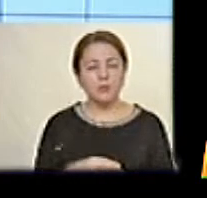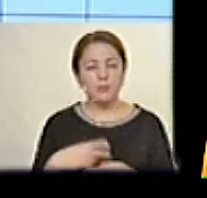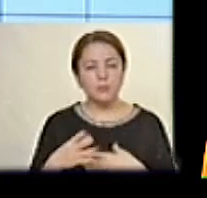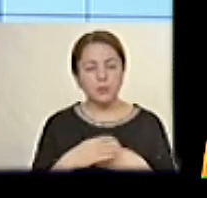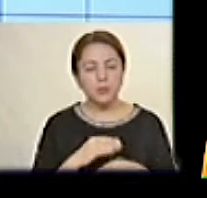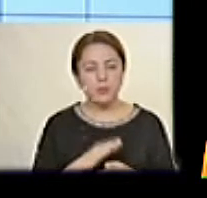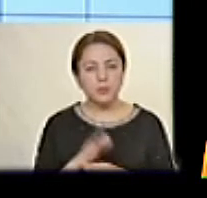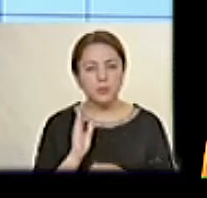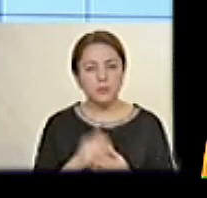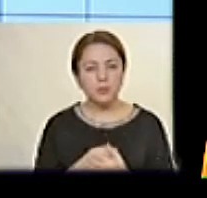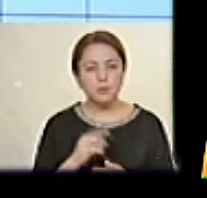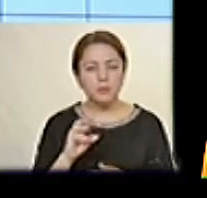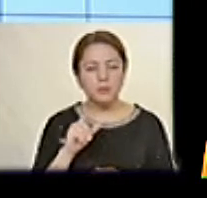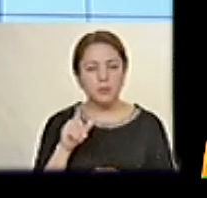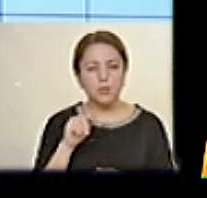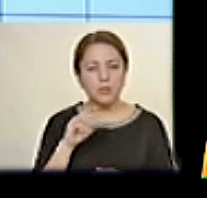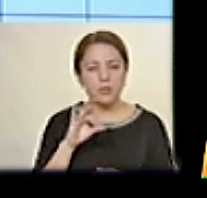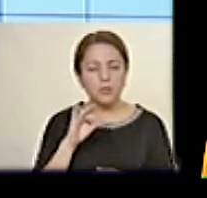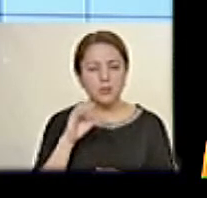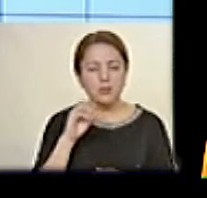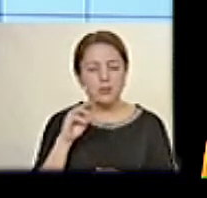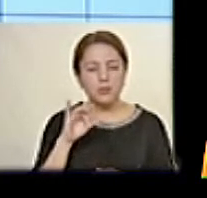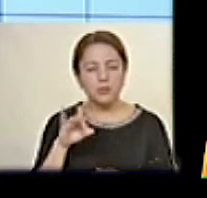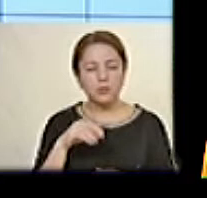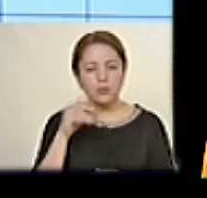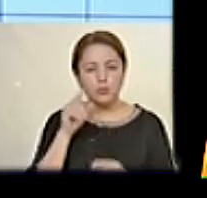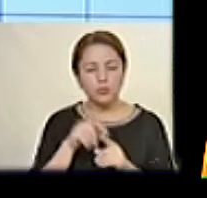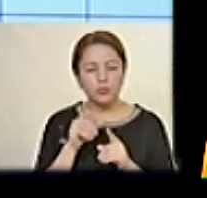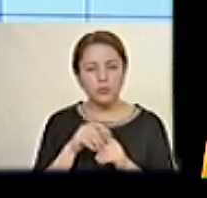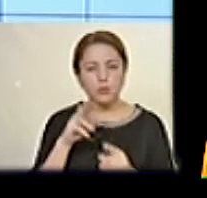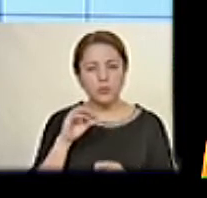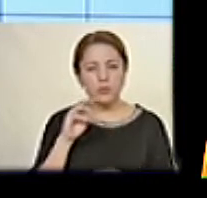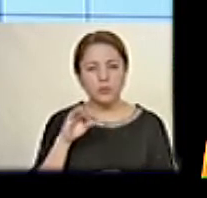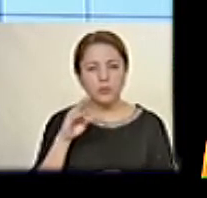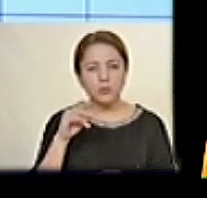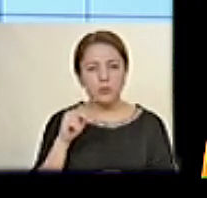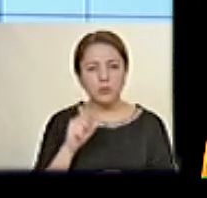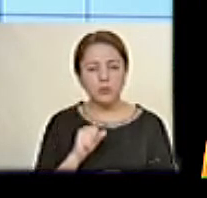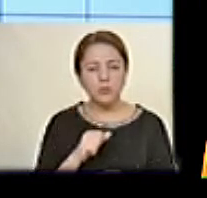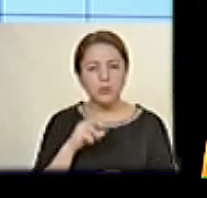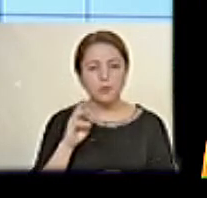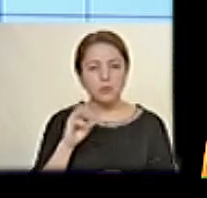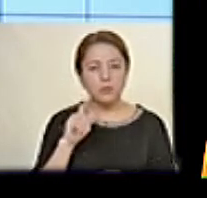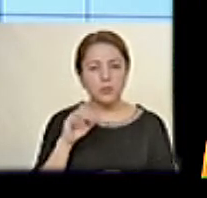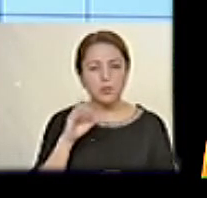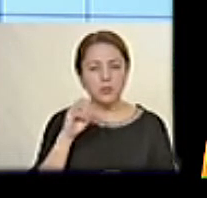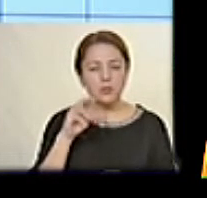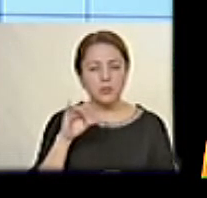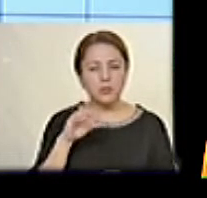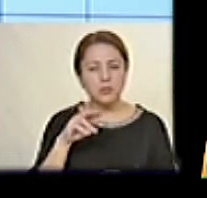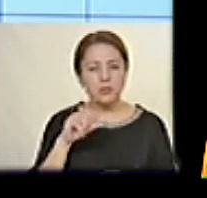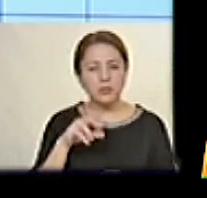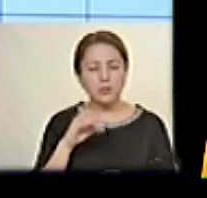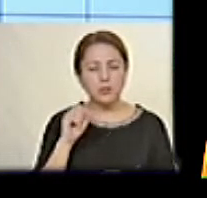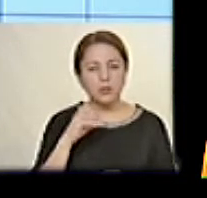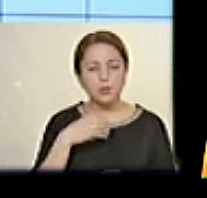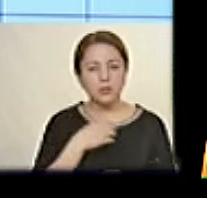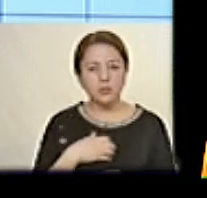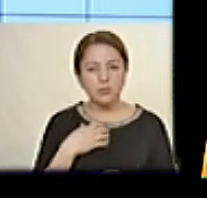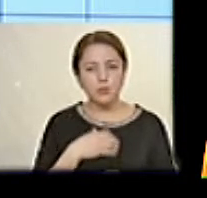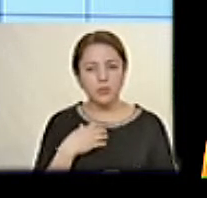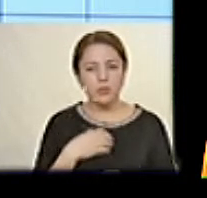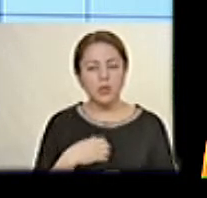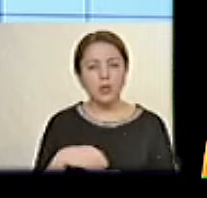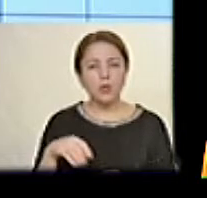birgalikda bajaramiz. Ya'ni magistral so'zi lotincha magistralis asosiy degan ma'noni bildirib, asosiy yo'nalish, asosiy transport